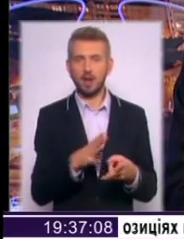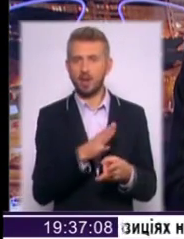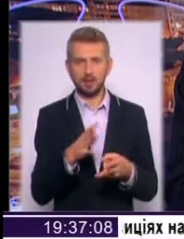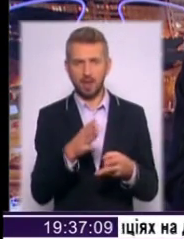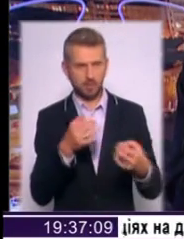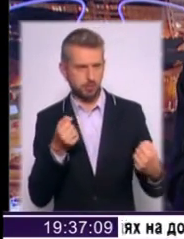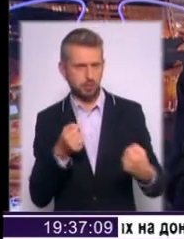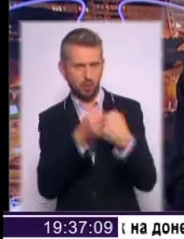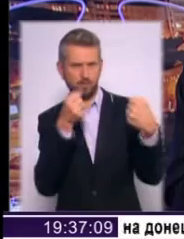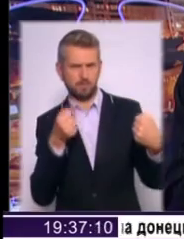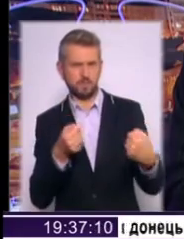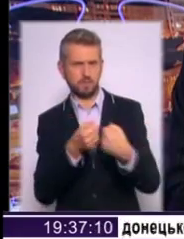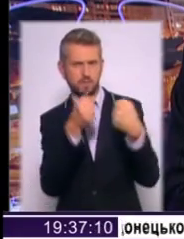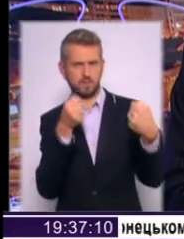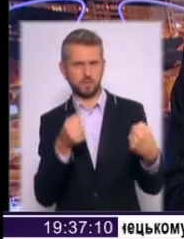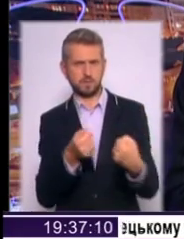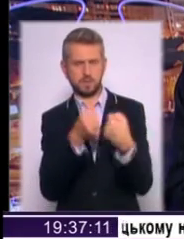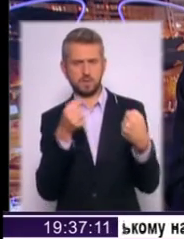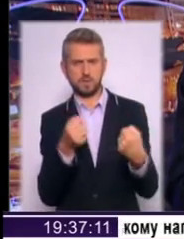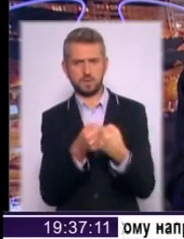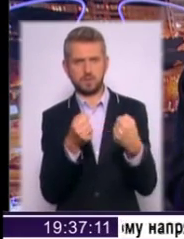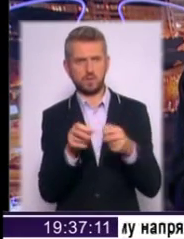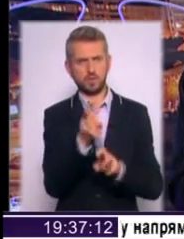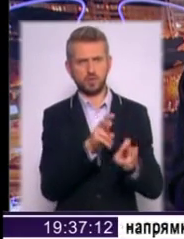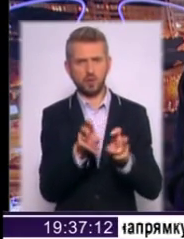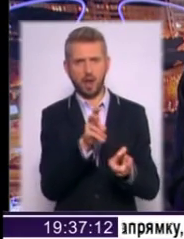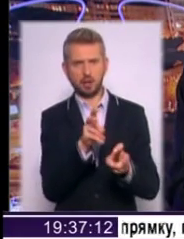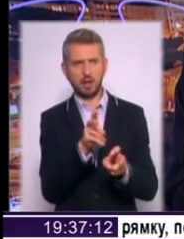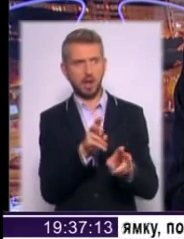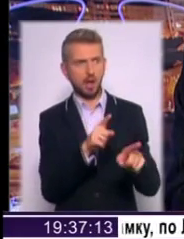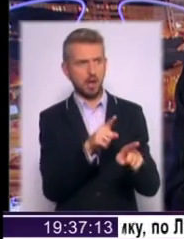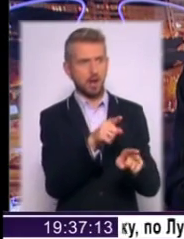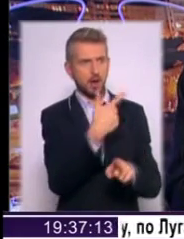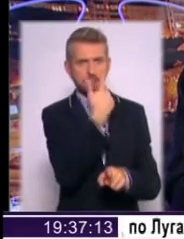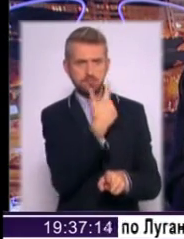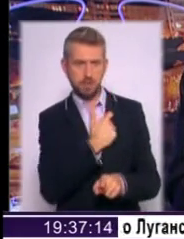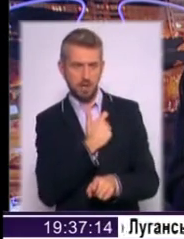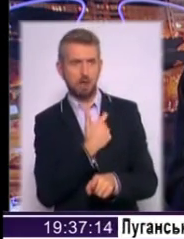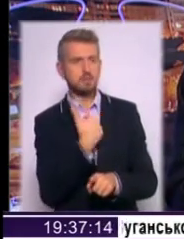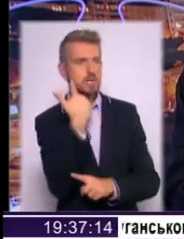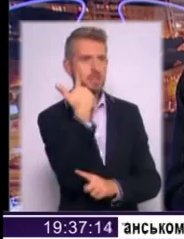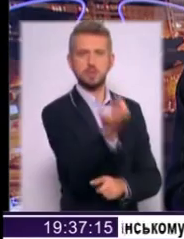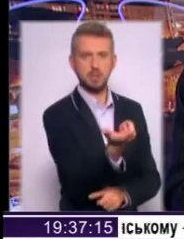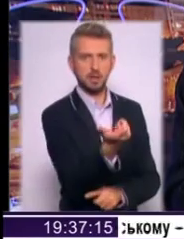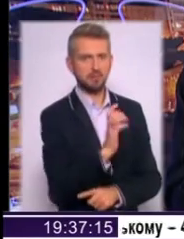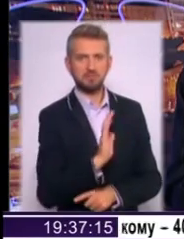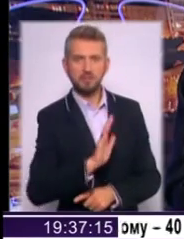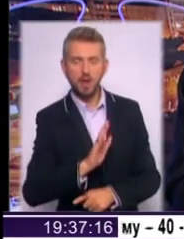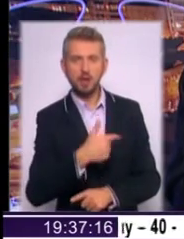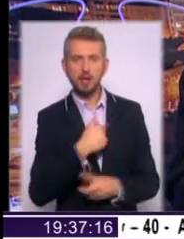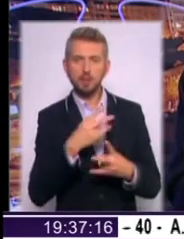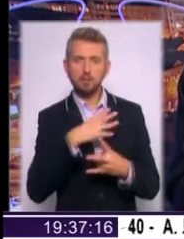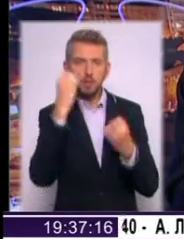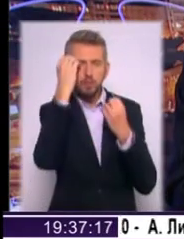лоб, шукати лоб в лоб такого якогось там зеркальних відповідей і так далі. Нам треба бути мудрішими і шукати свої відповіді на ці